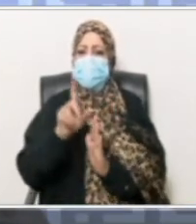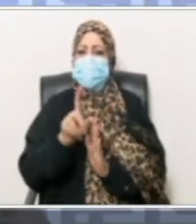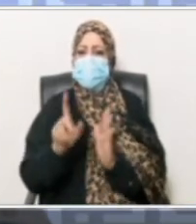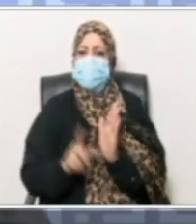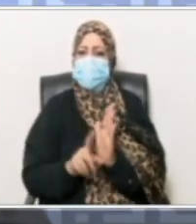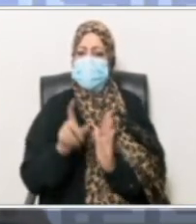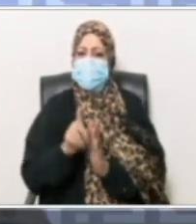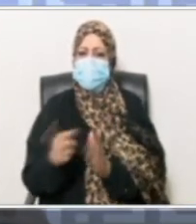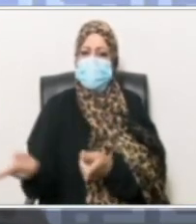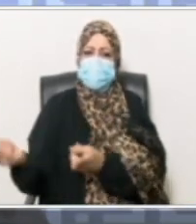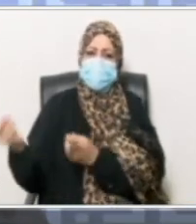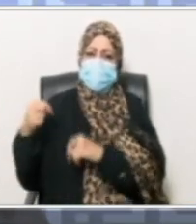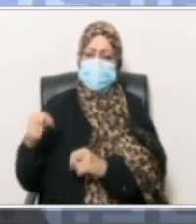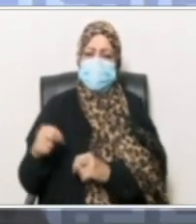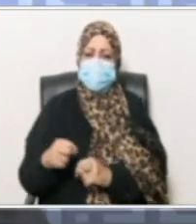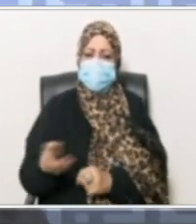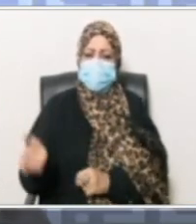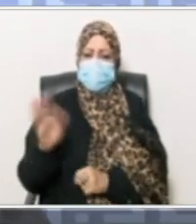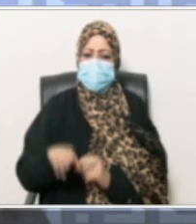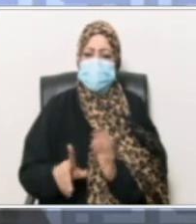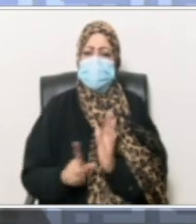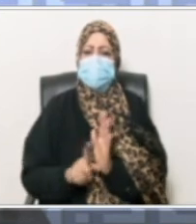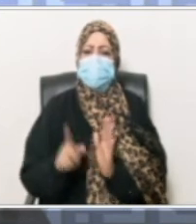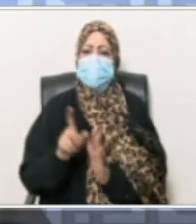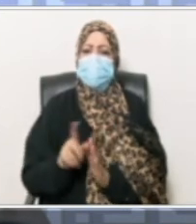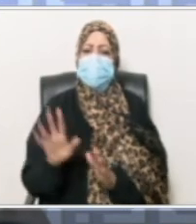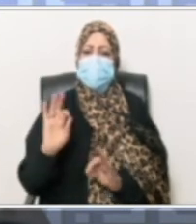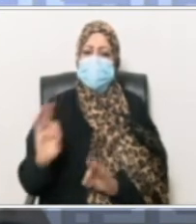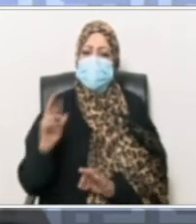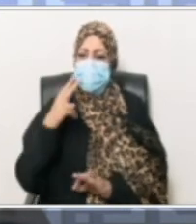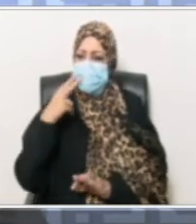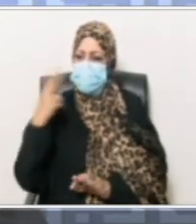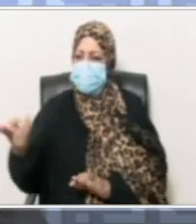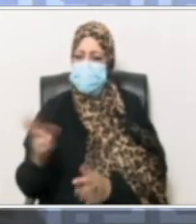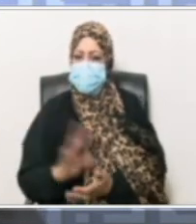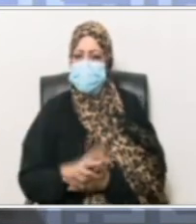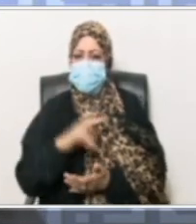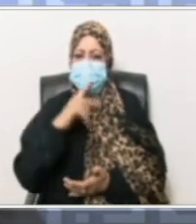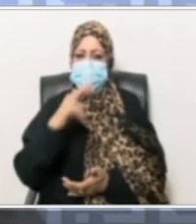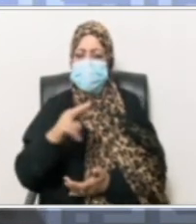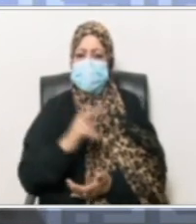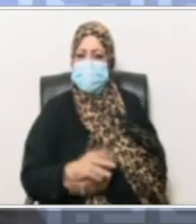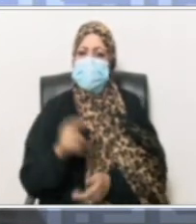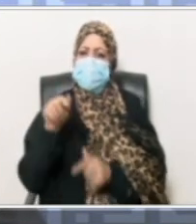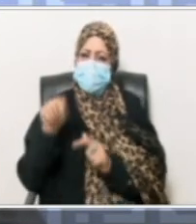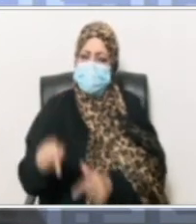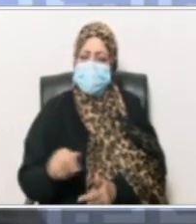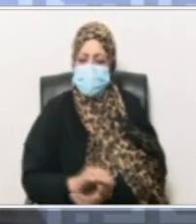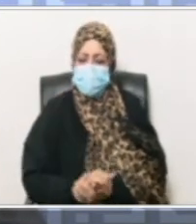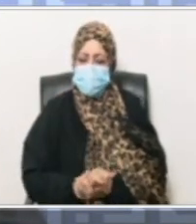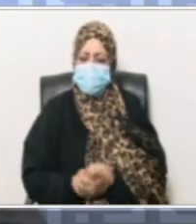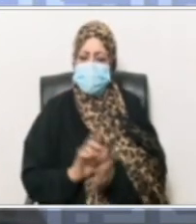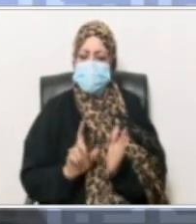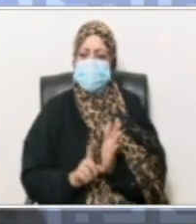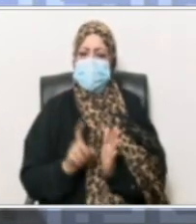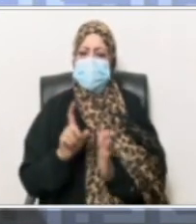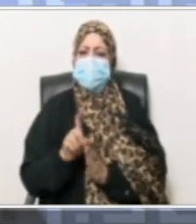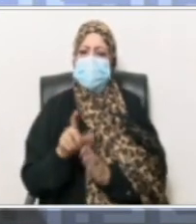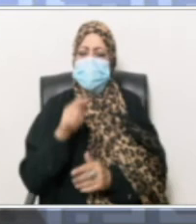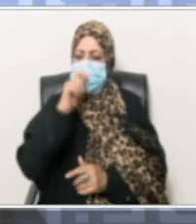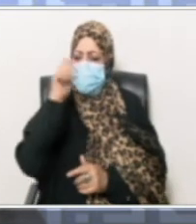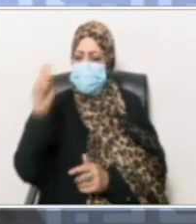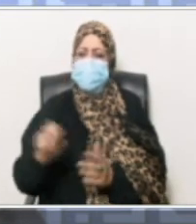واحد والله ما يقدر واحد يتكلم، ولا زالوا يقدرش يتكلموا في حقه بحرف واحد، ما